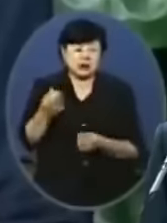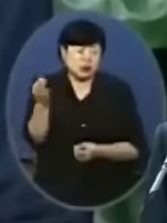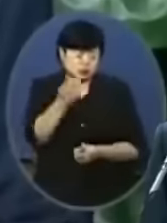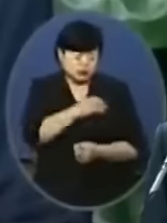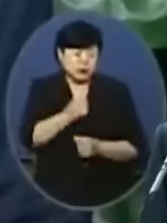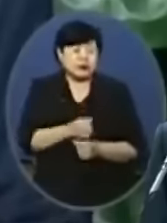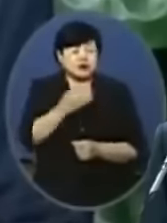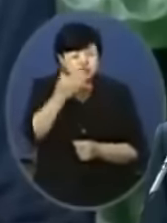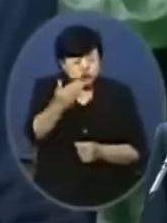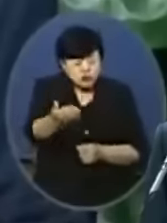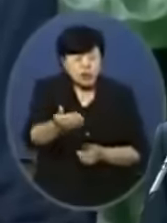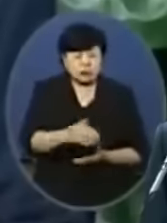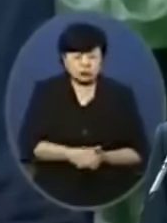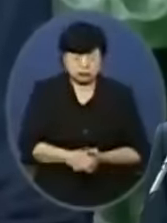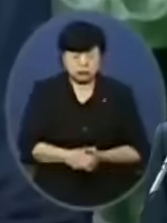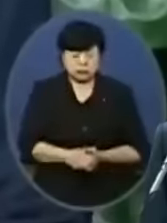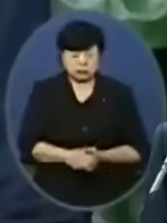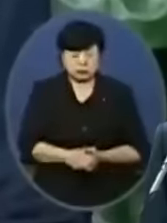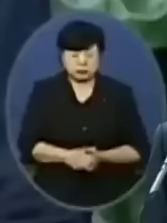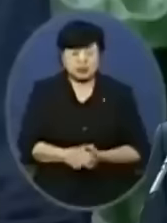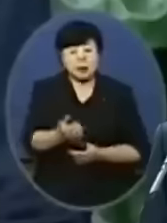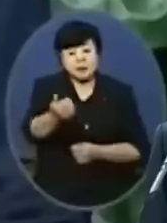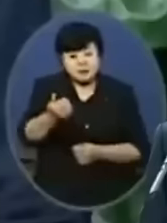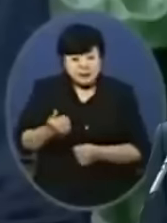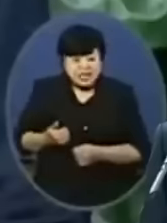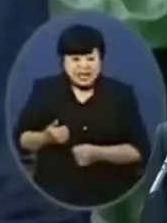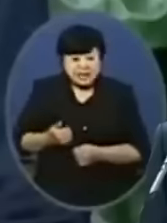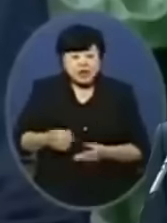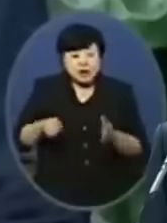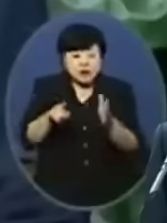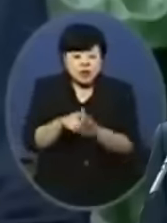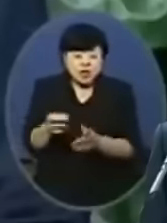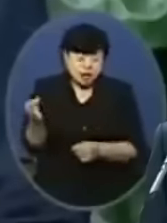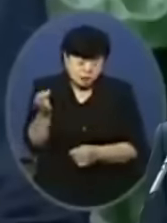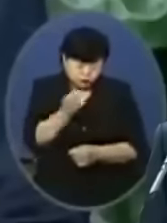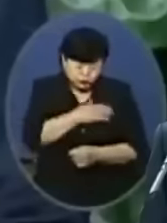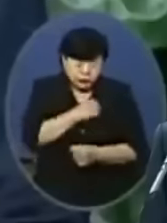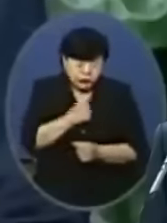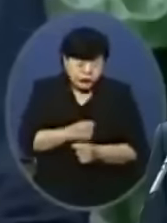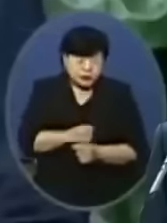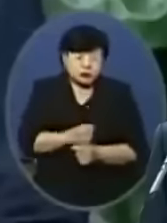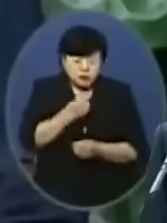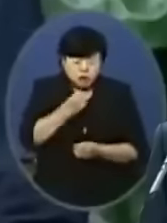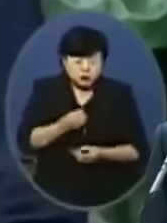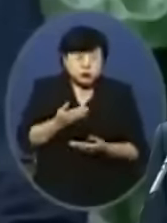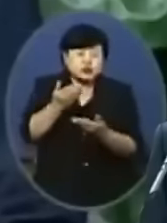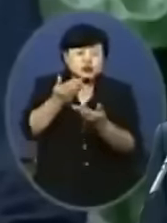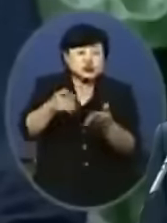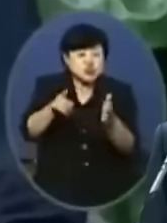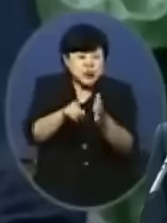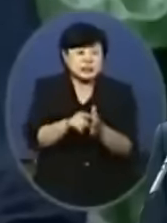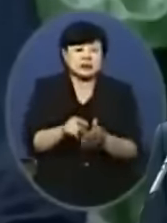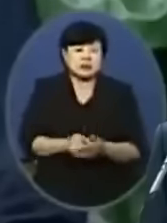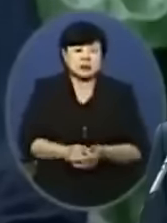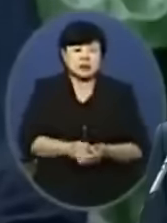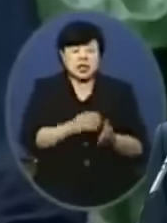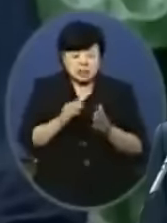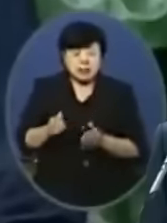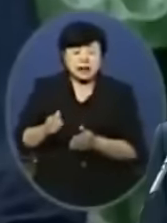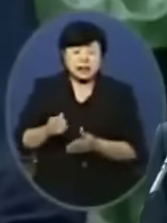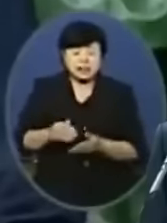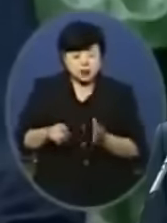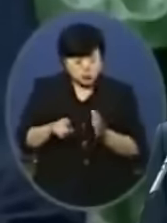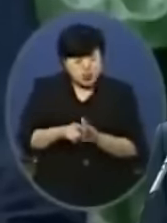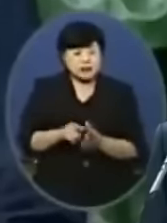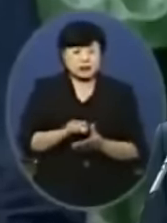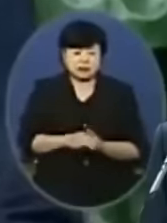전셋집에 돈 주고 가는 것과 한 가지입니다. 미리 너희를 위해서 부여의 축복을 예금해 놓고 가기 위해서 그렇게